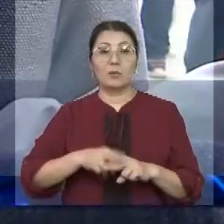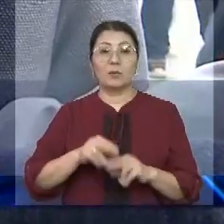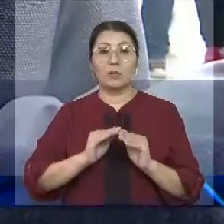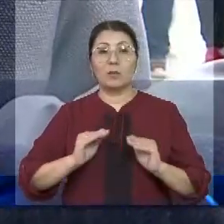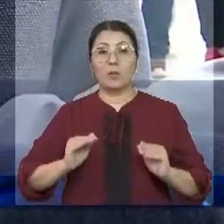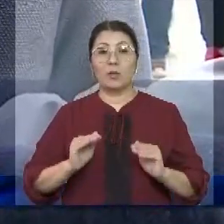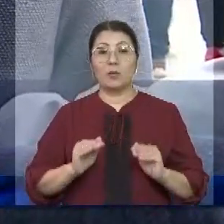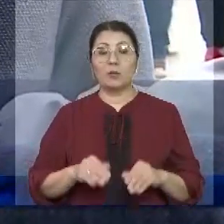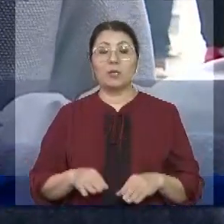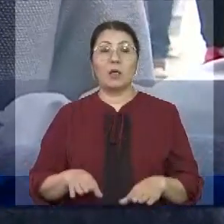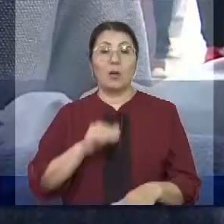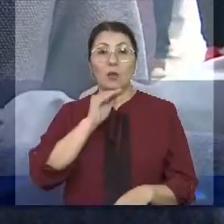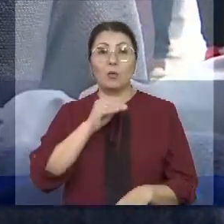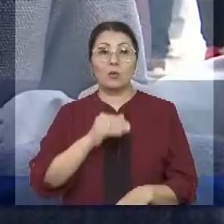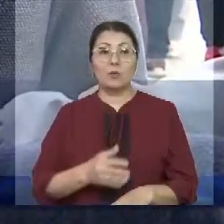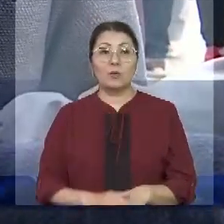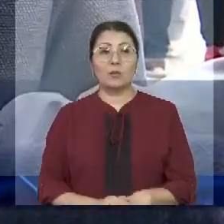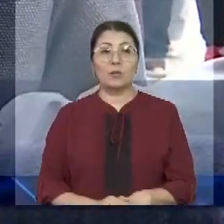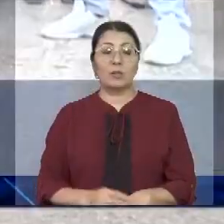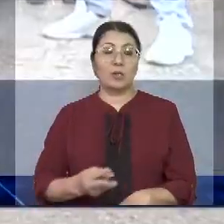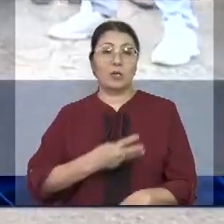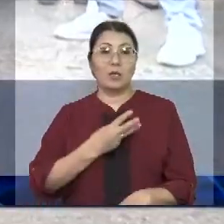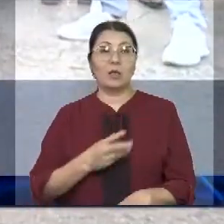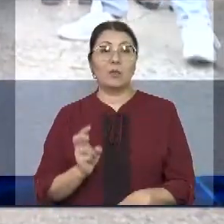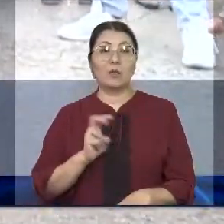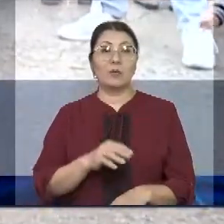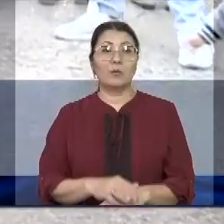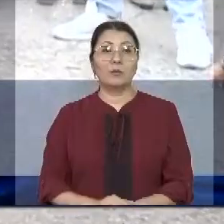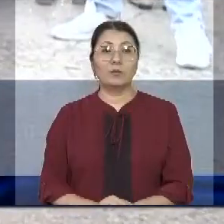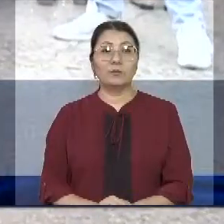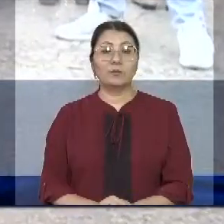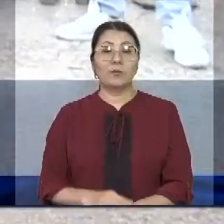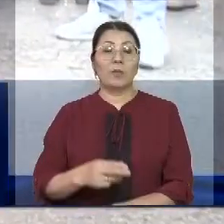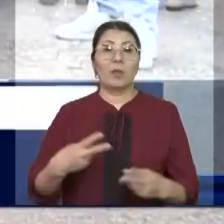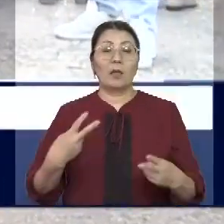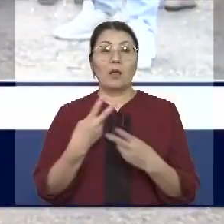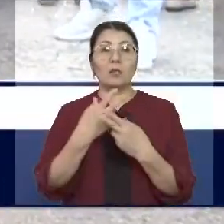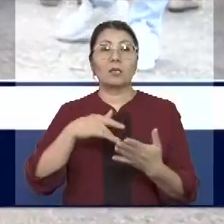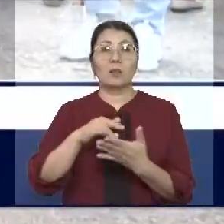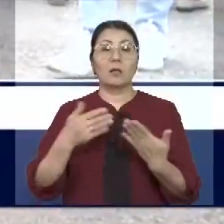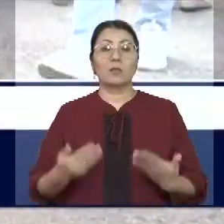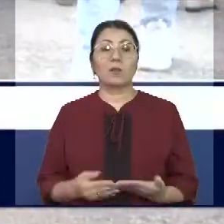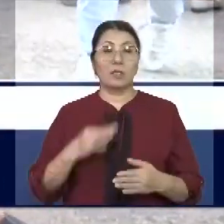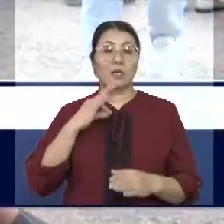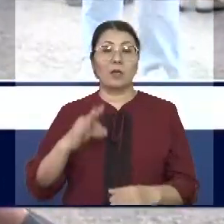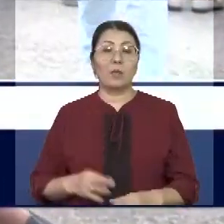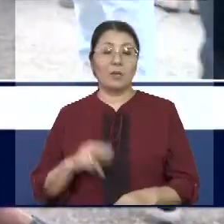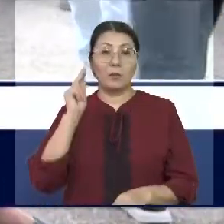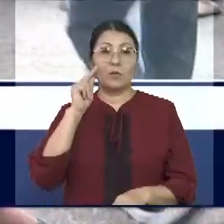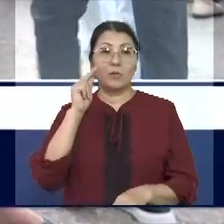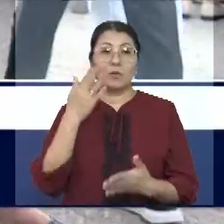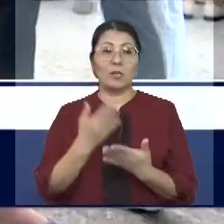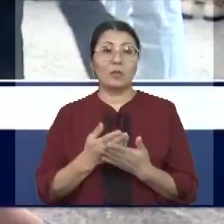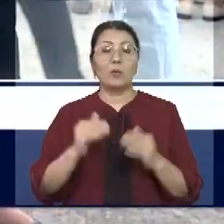Баламыз осы мамандықты өз жан жүрегімен қалап келді. Я из города Астаны. Астана қаласында тұрамын. Балам осында оқуға түсті.